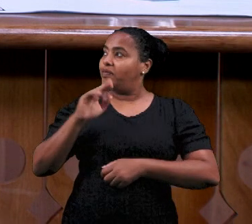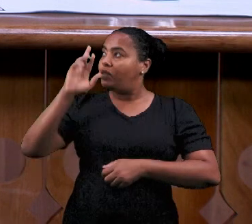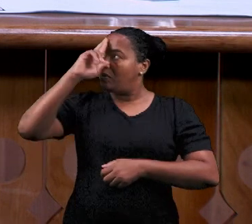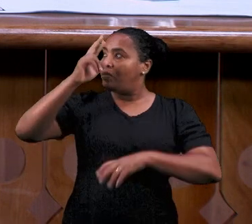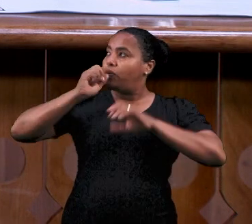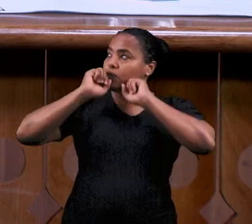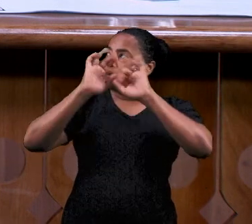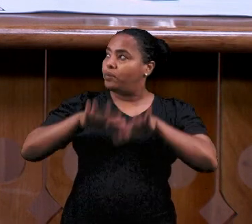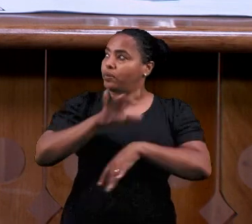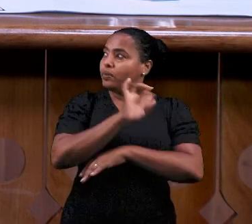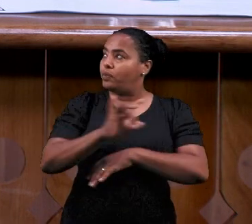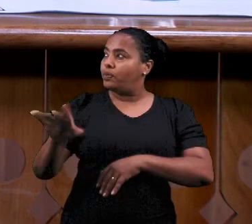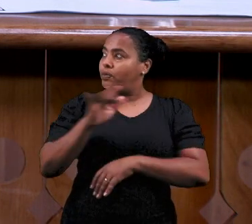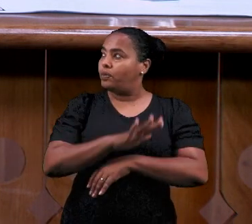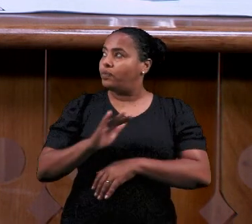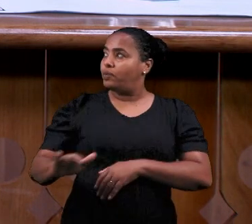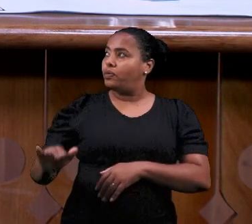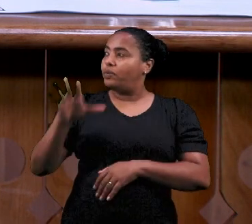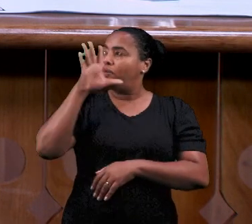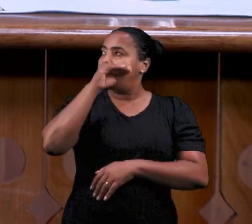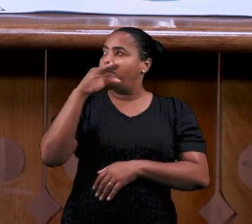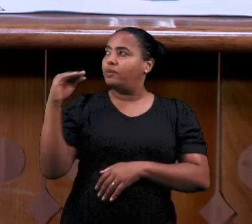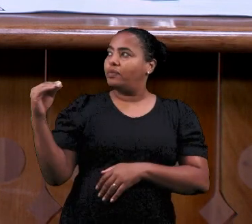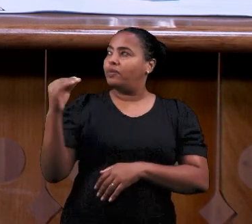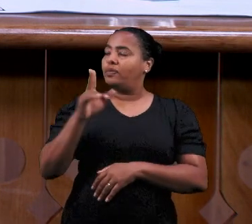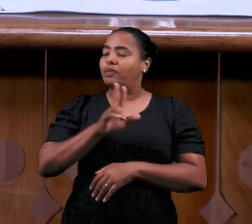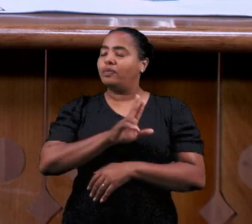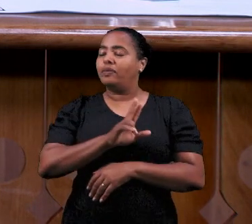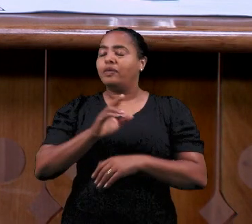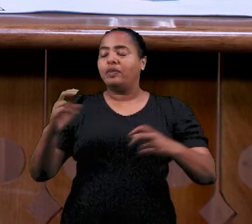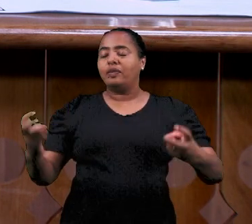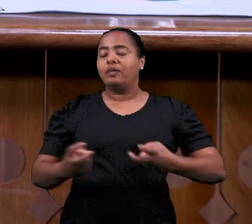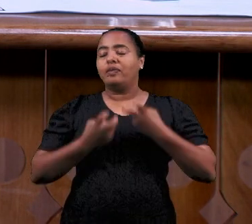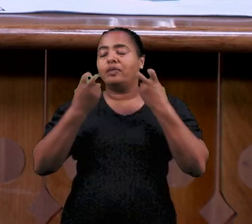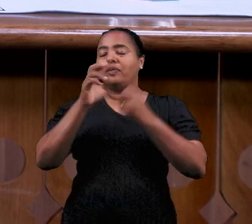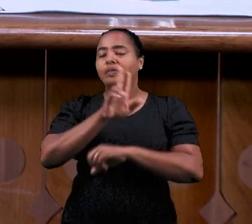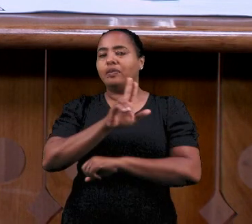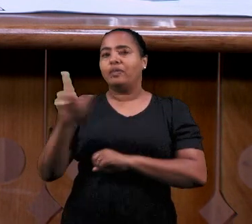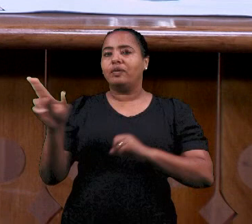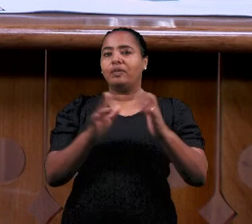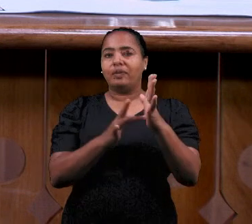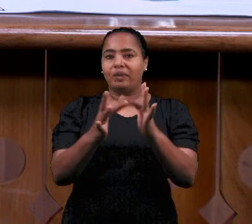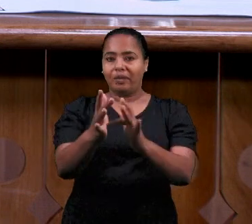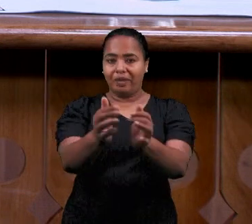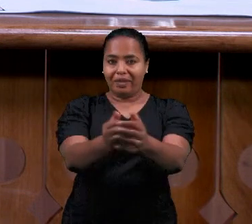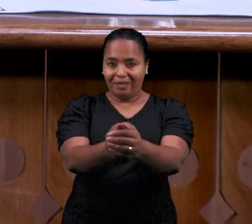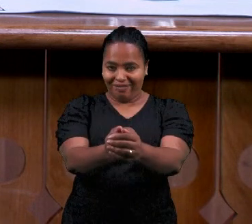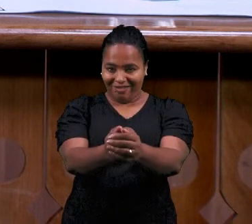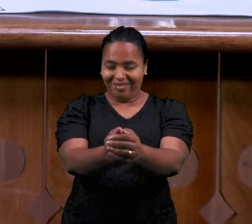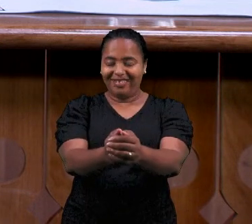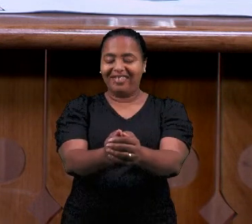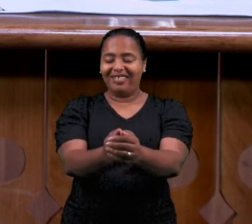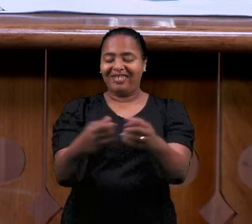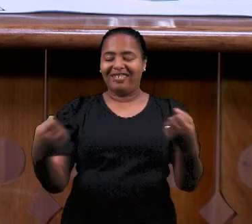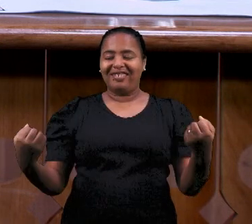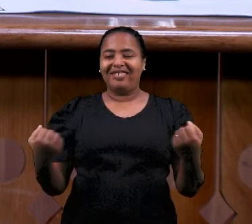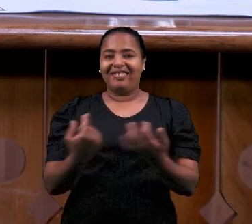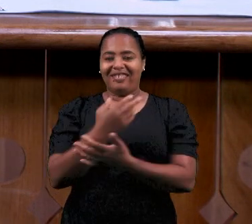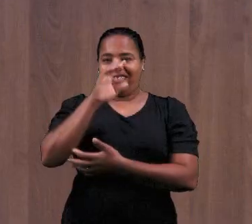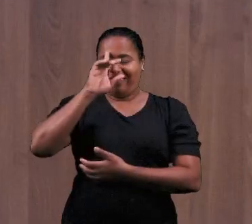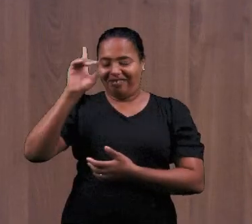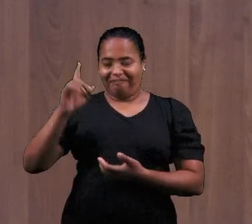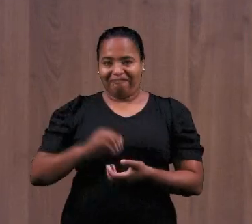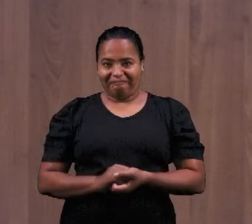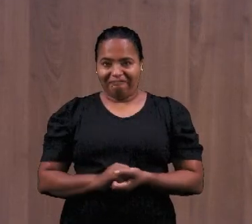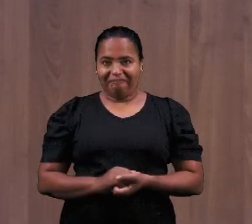ainsi en demandant que tu puisses bénir chaque enfant, chaque intermédiaire, chaque adolescent. Nous prions au nom du Seigneur Jésus. Amen. Gloire à